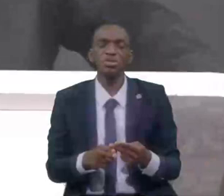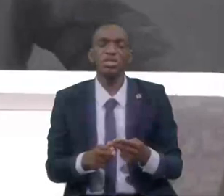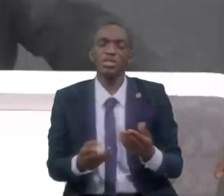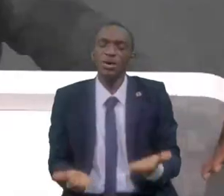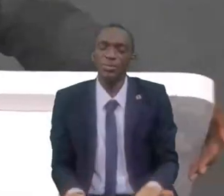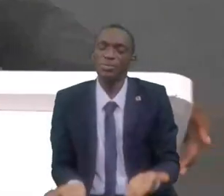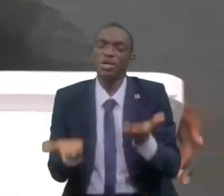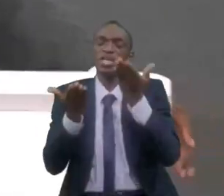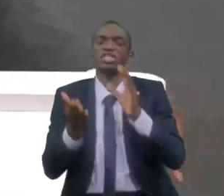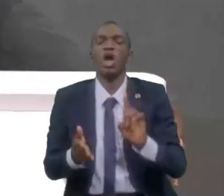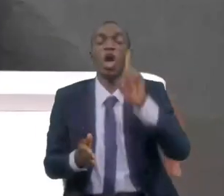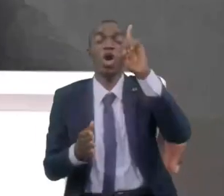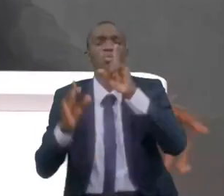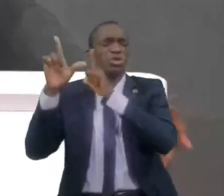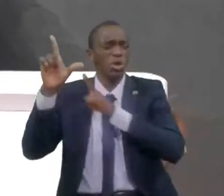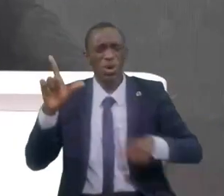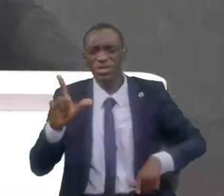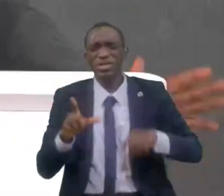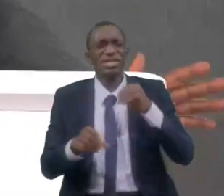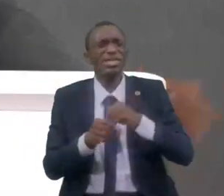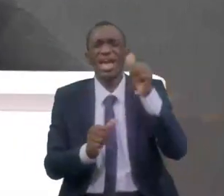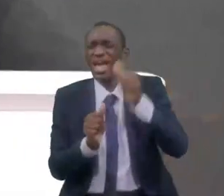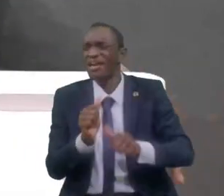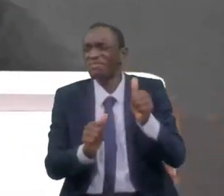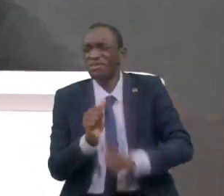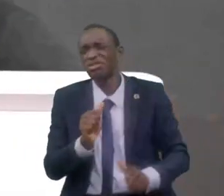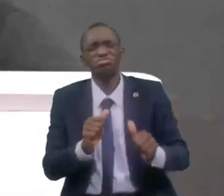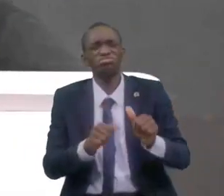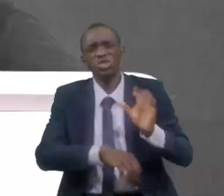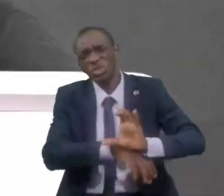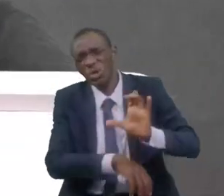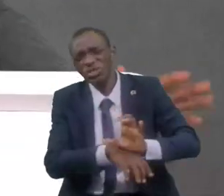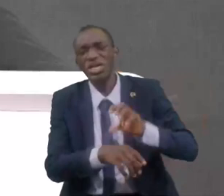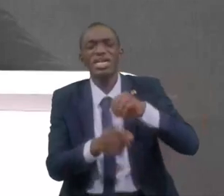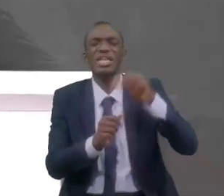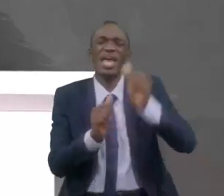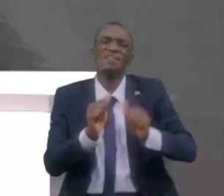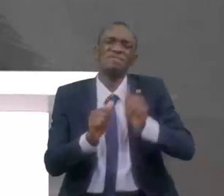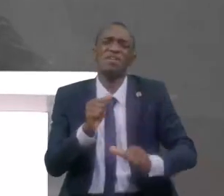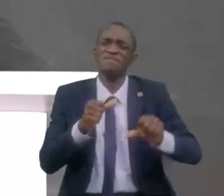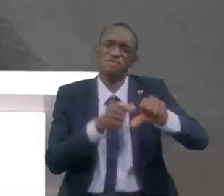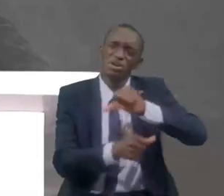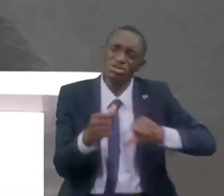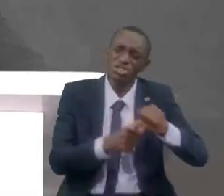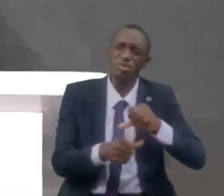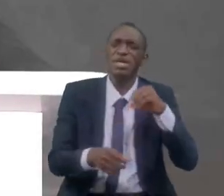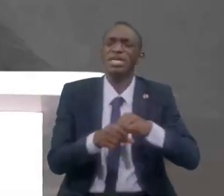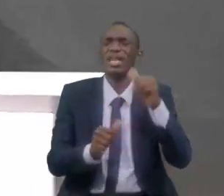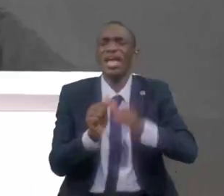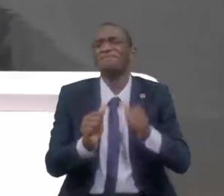Suscite Seigneur dans chaque assemblée, dans chaque communion, dans chaque